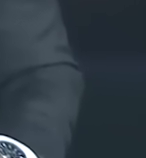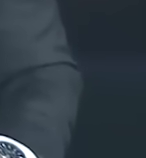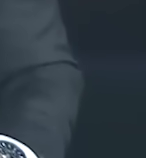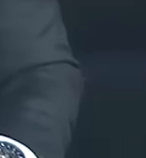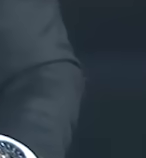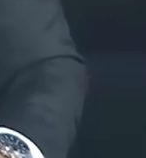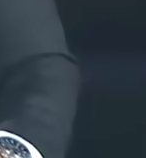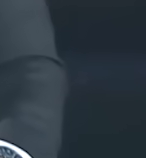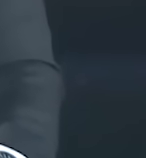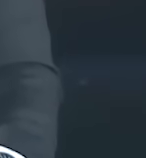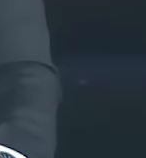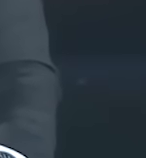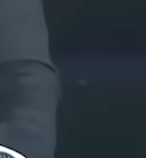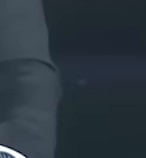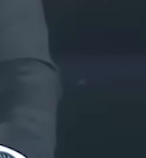ya